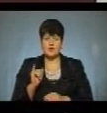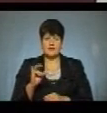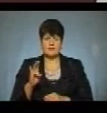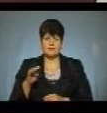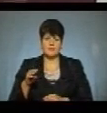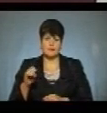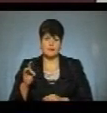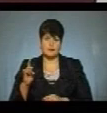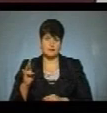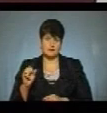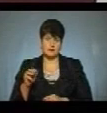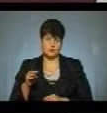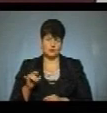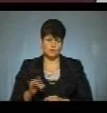Яценко.